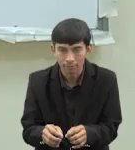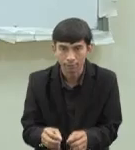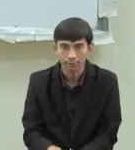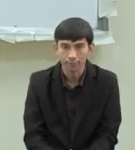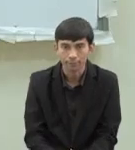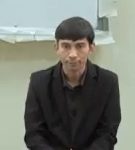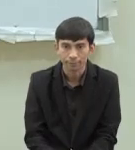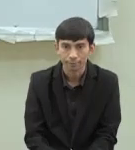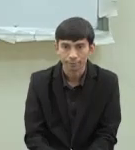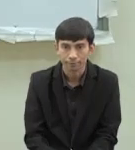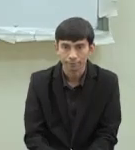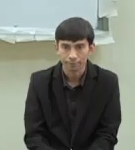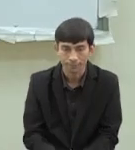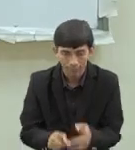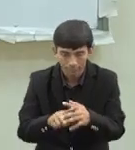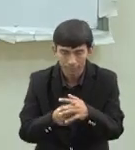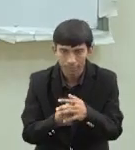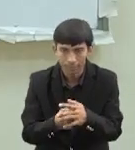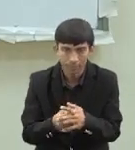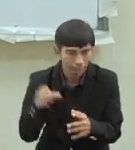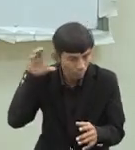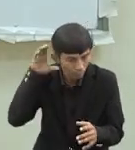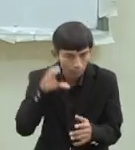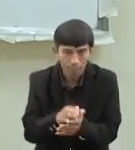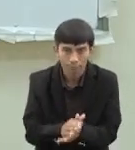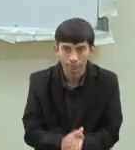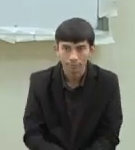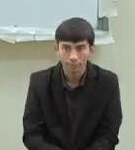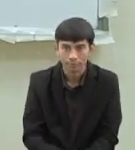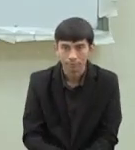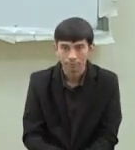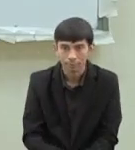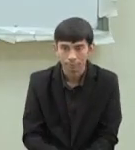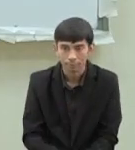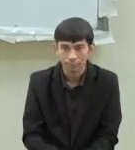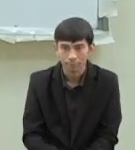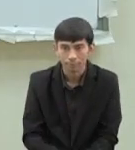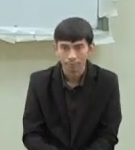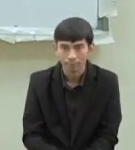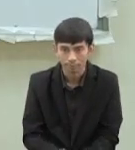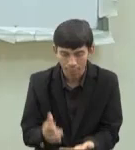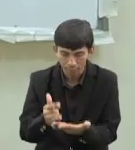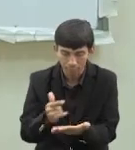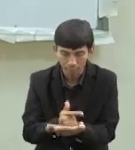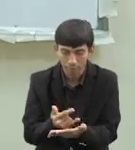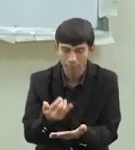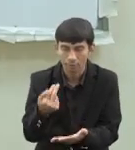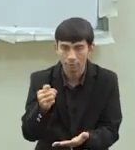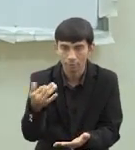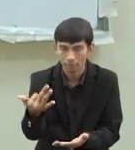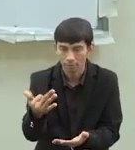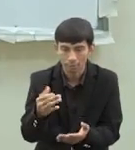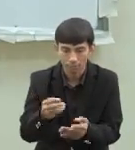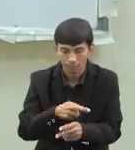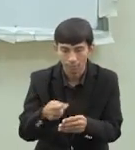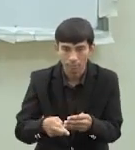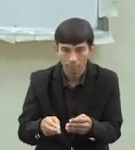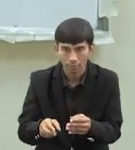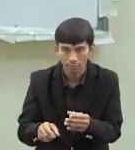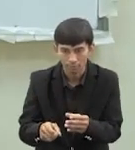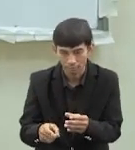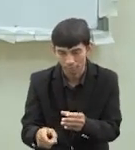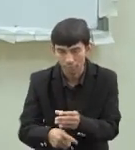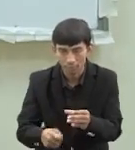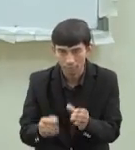Chà. Con chập đam cho mấy nẹ cổ sạp nè. Chà. Mê riêng tì bàm bấy phò cạ sĩ cam nơ cam bụi